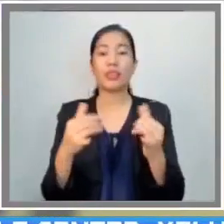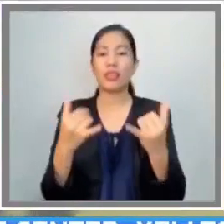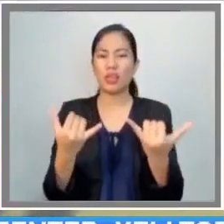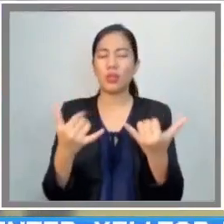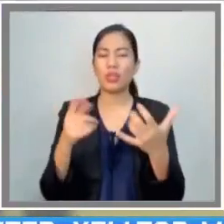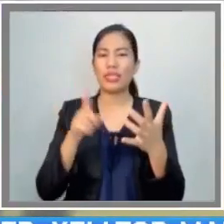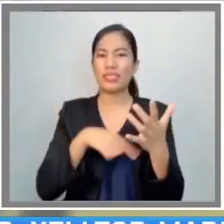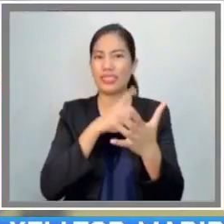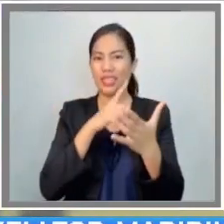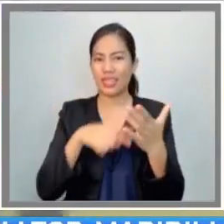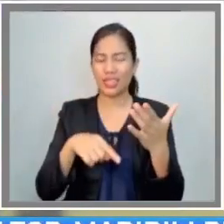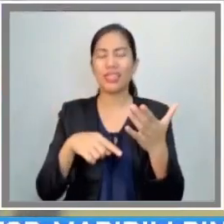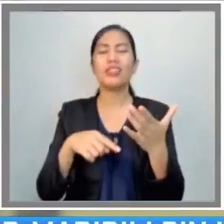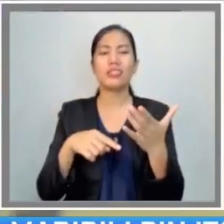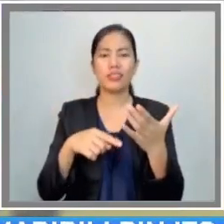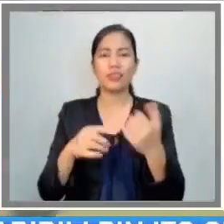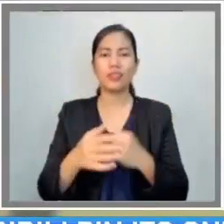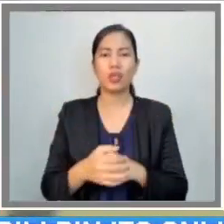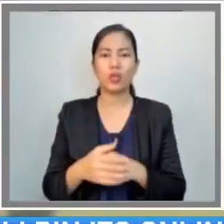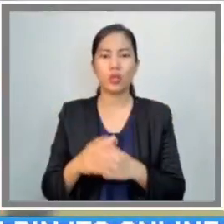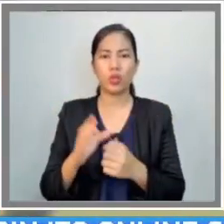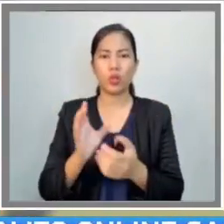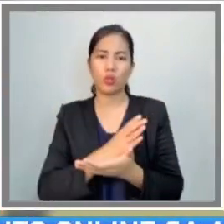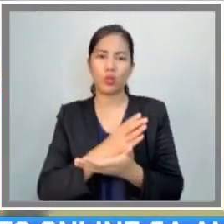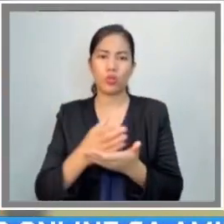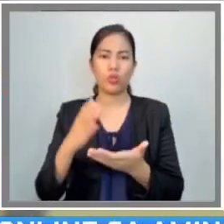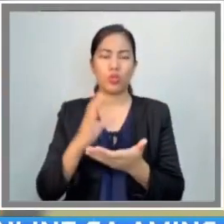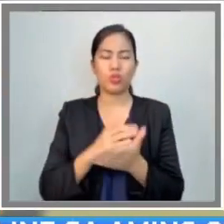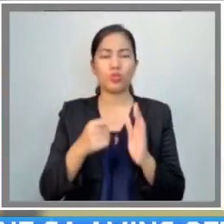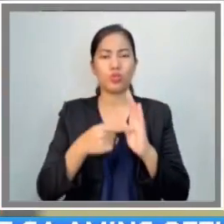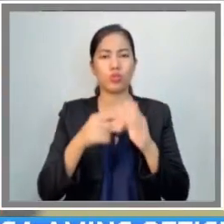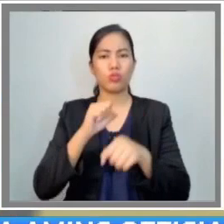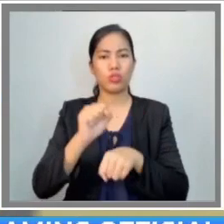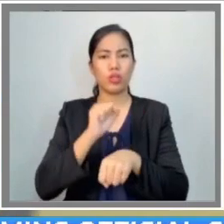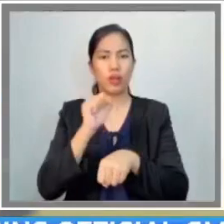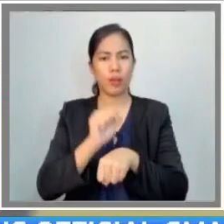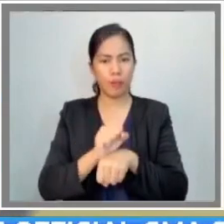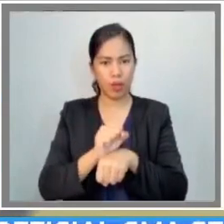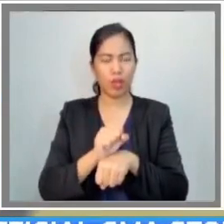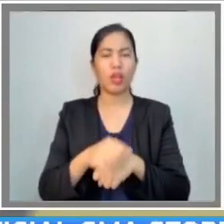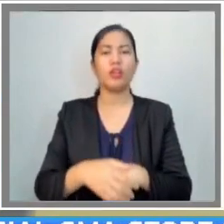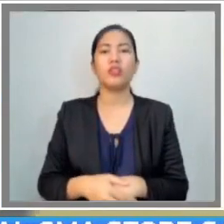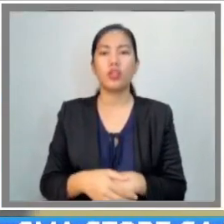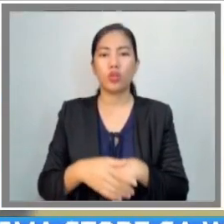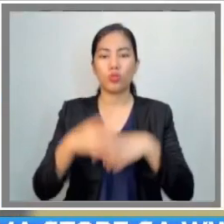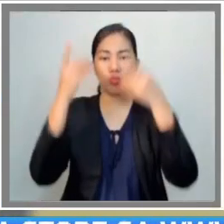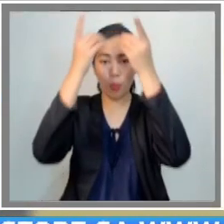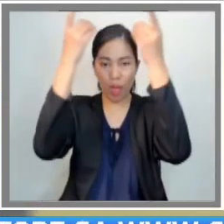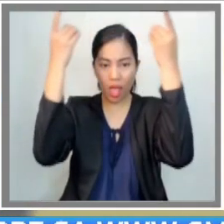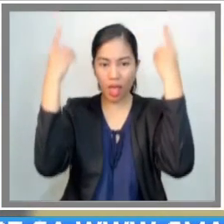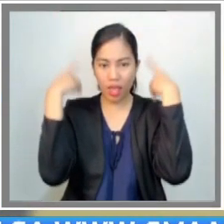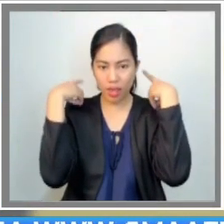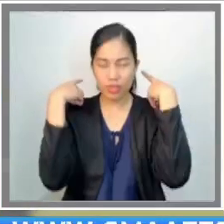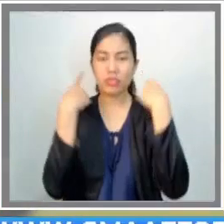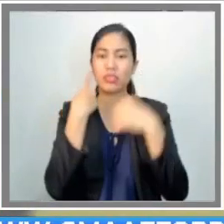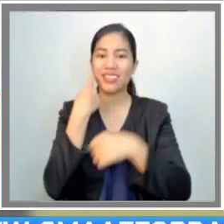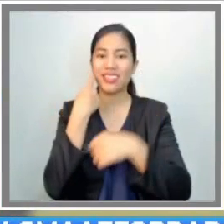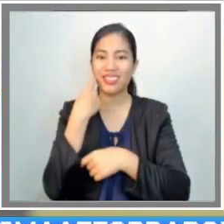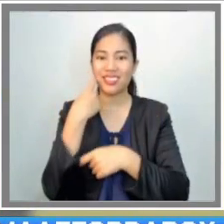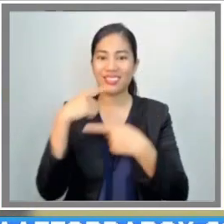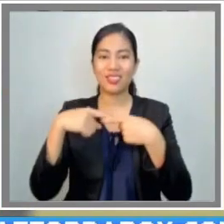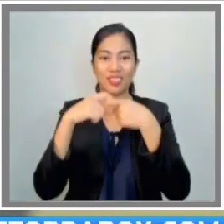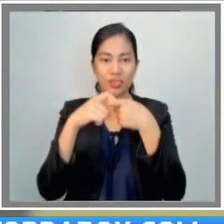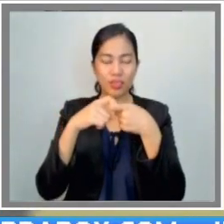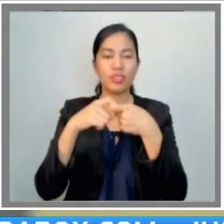pagtatag world tour shows nila sa Singapore, Bangkok at Dubai. At kamakailan, postponed naman ang concert nila sa